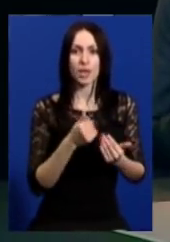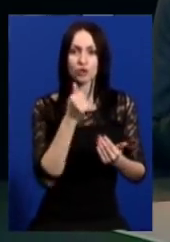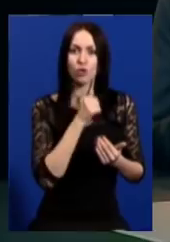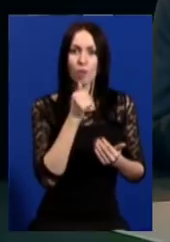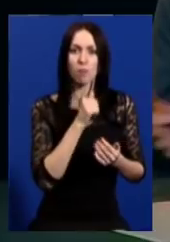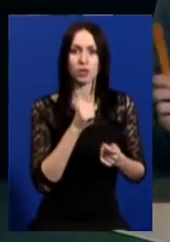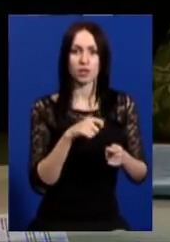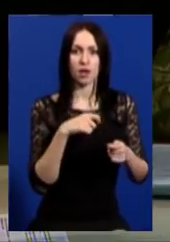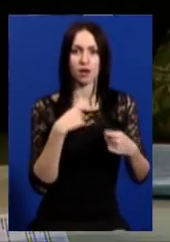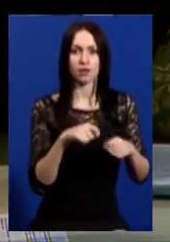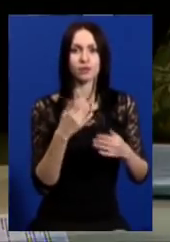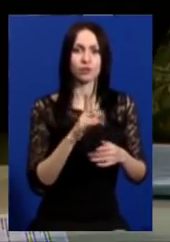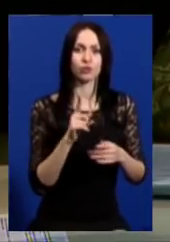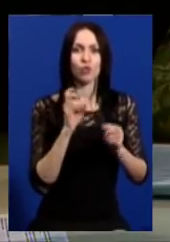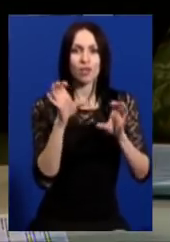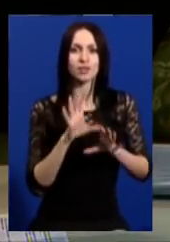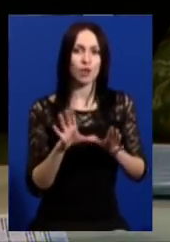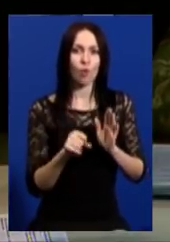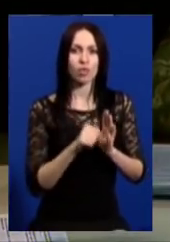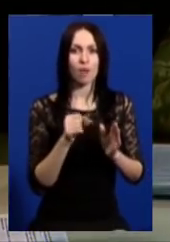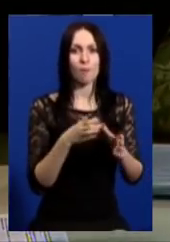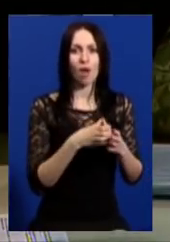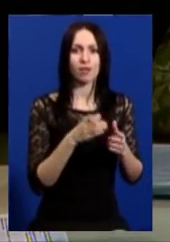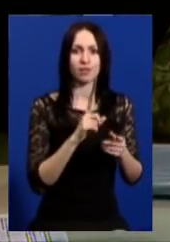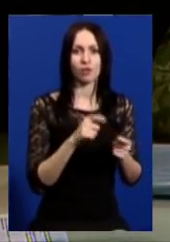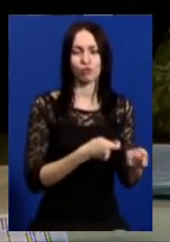контрабандою ввести якісь товари?